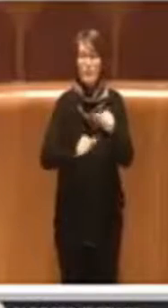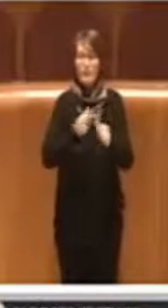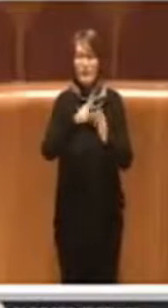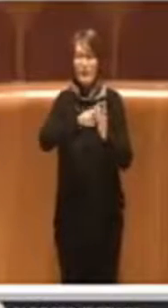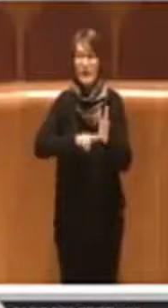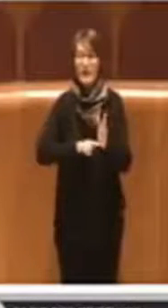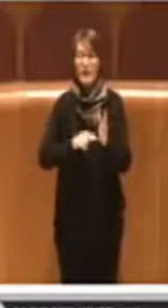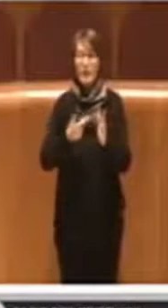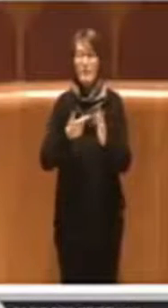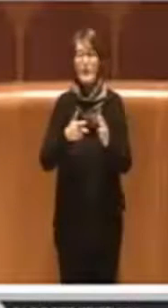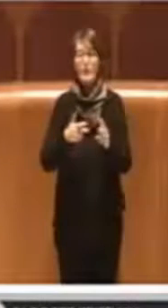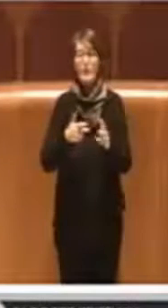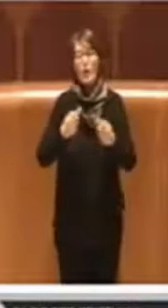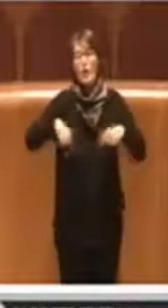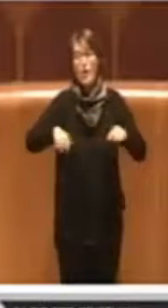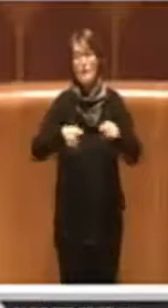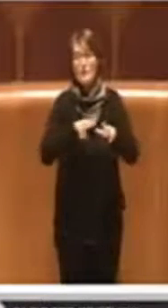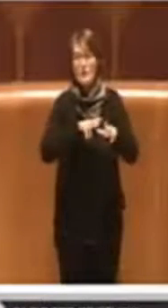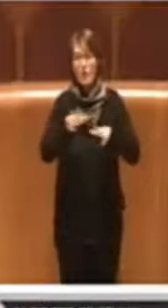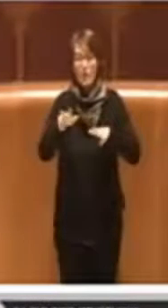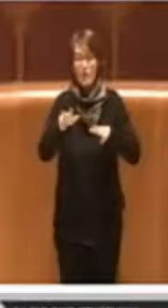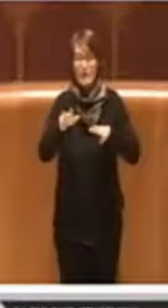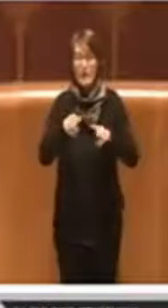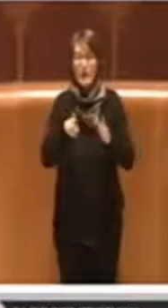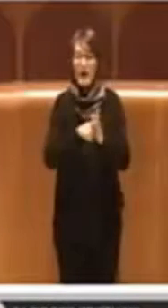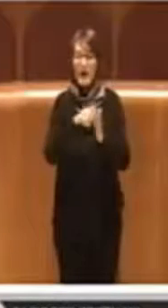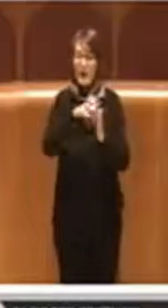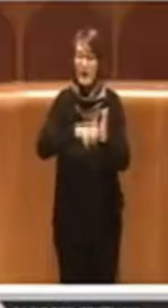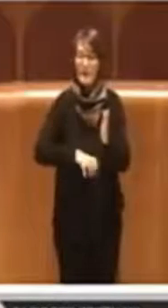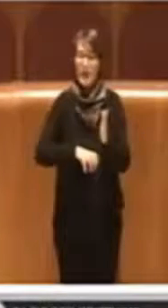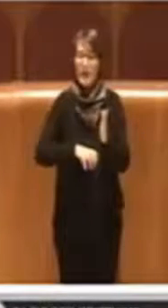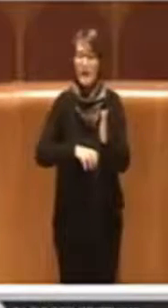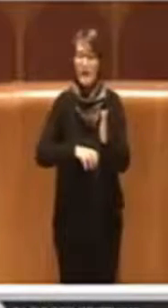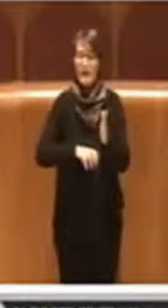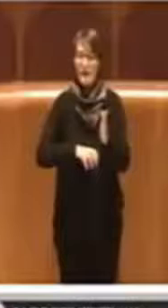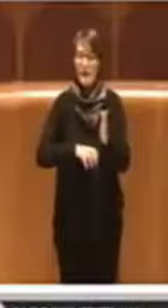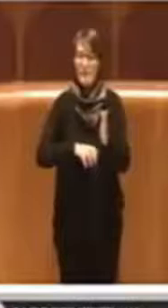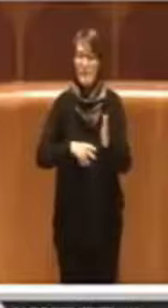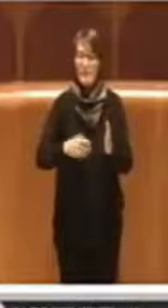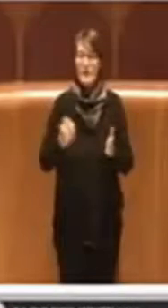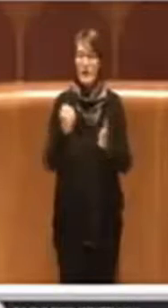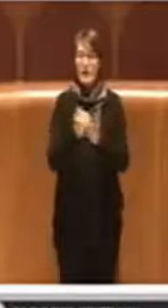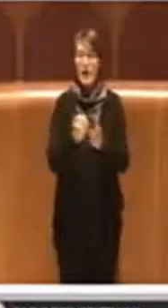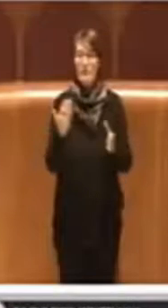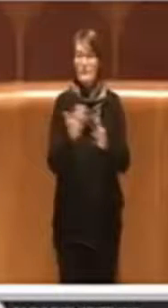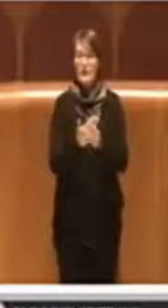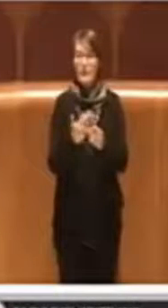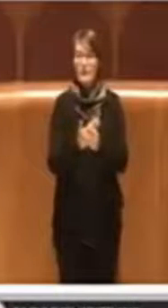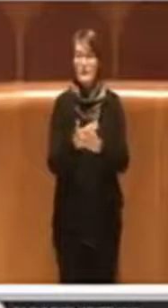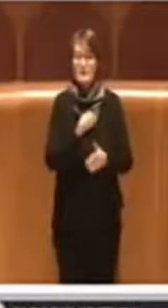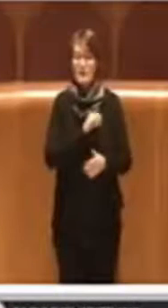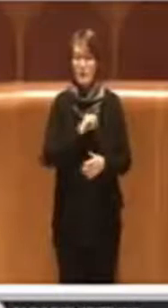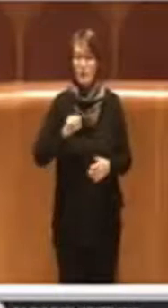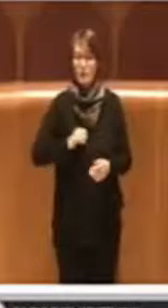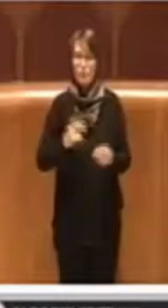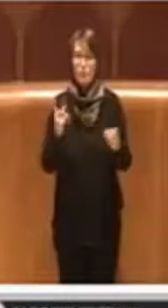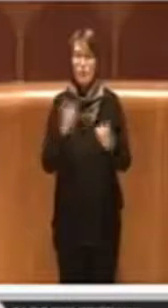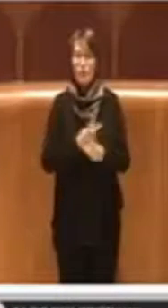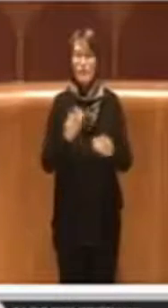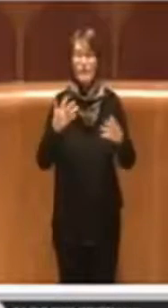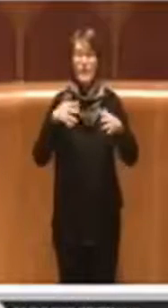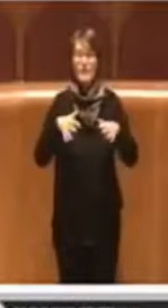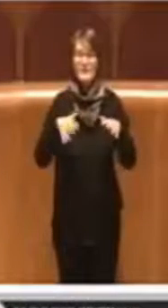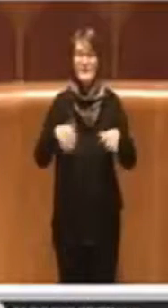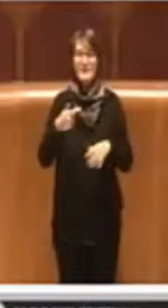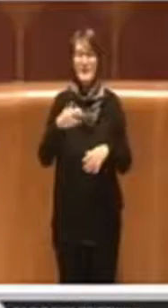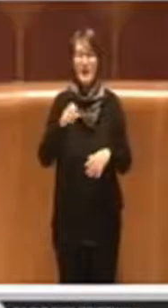Consiglio Comunale. È una delibera depositata a giugno, che purtroppo con questo sistema di Teams un pochino rallentato, non